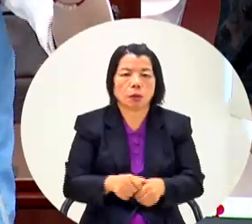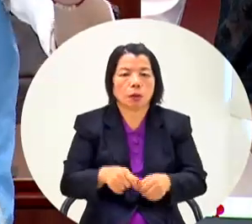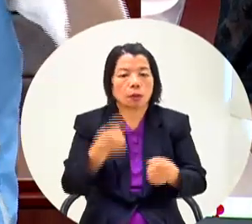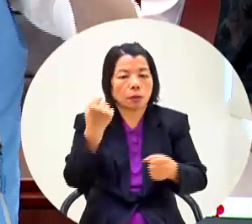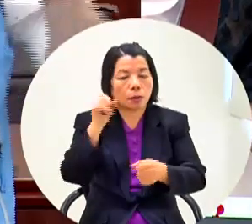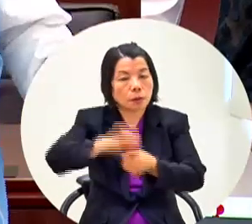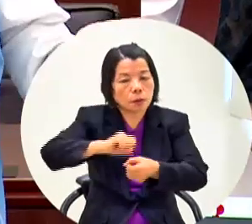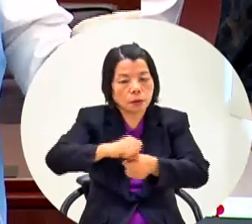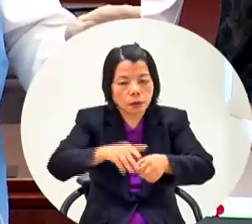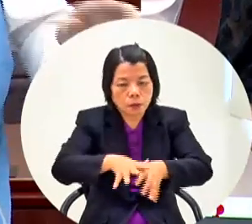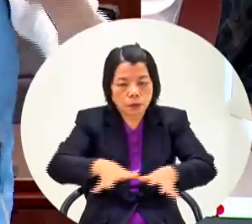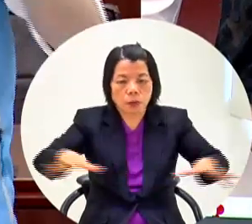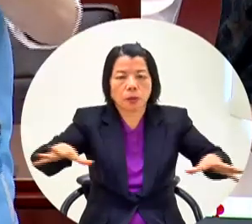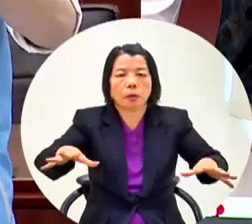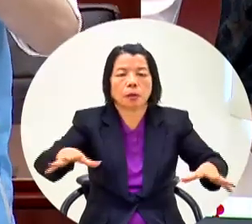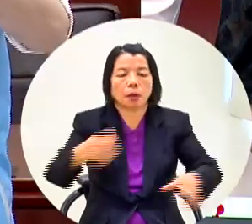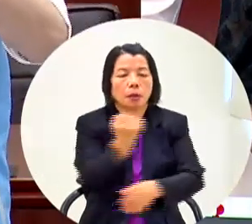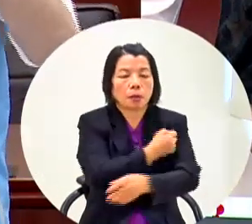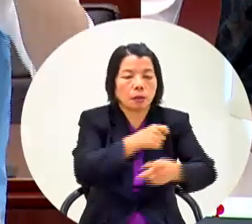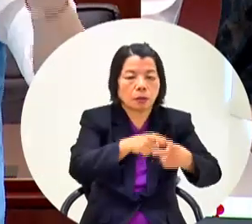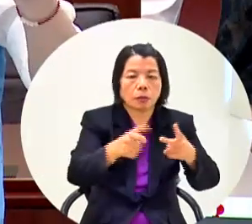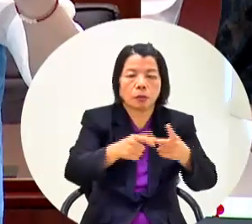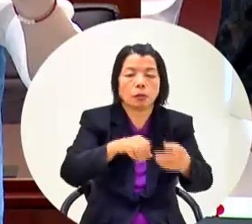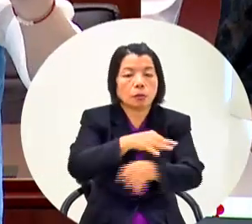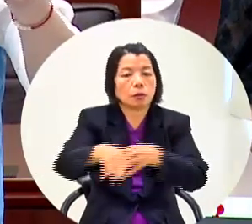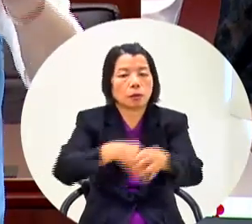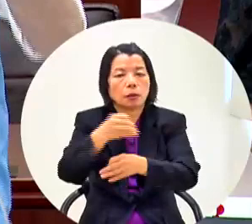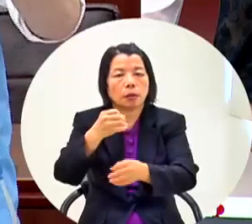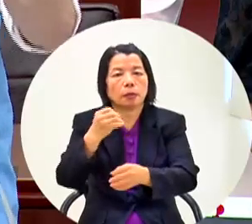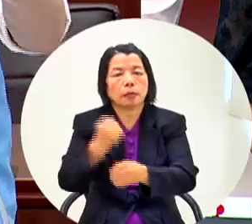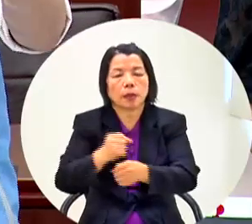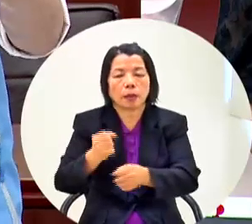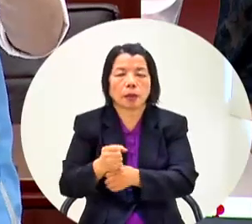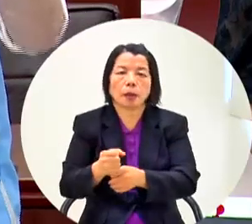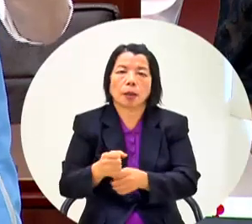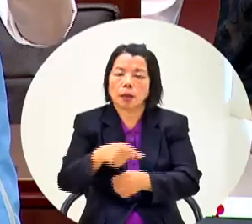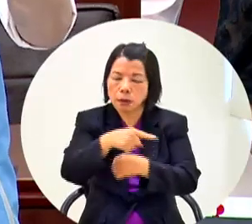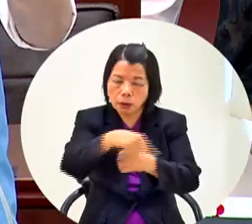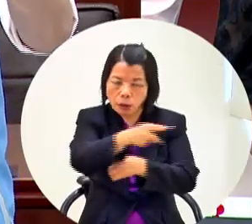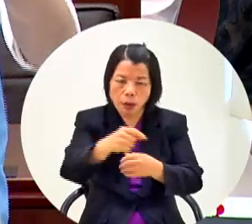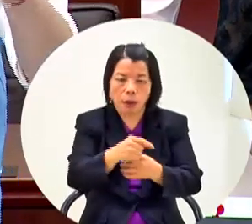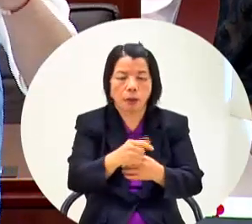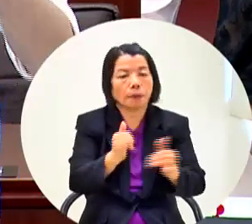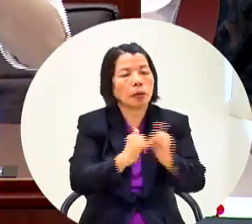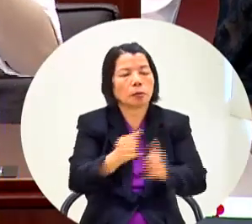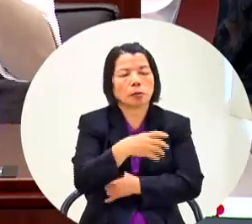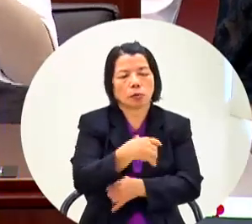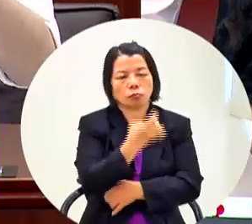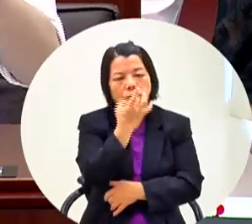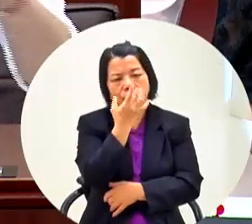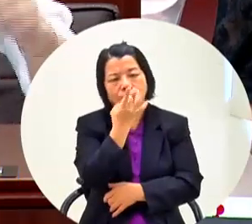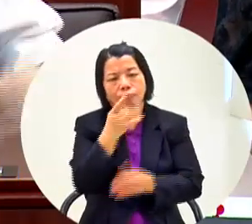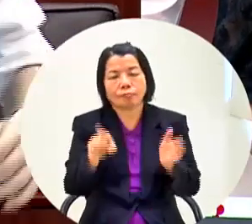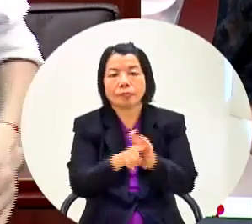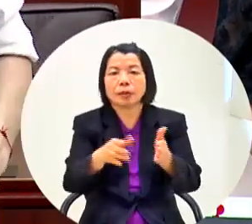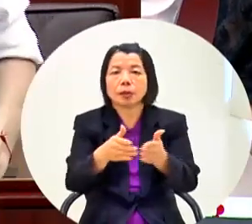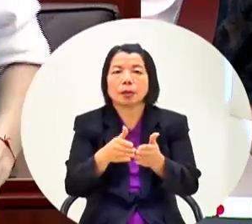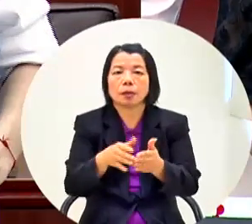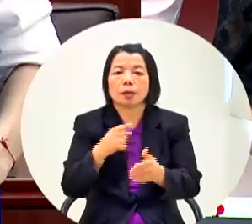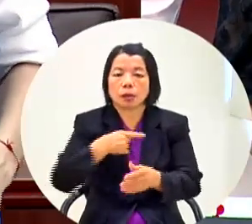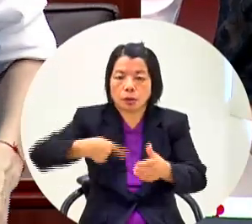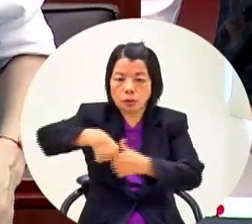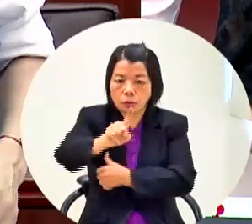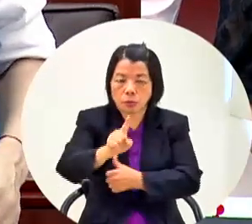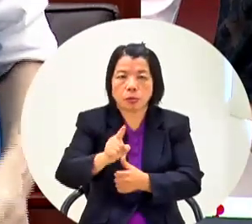局的、金发局的、劳工局的，那一般民众搞不清楚，你只要记纾困中心一个就好了，进到这个纾困中心就帮